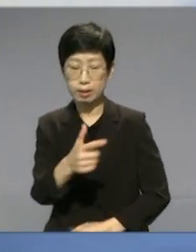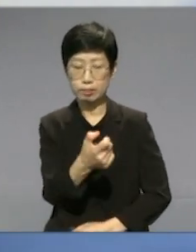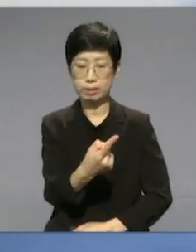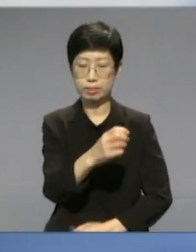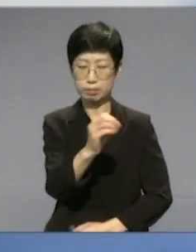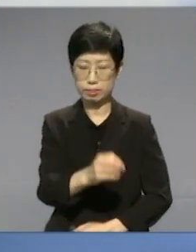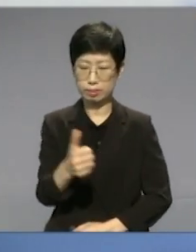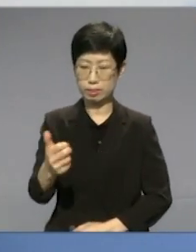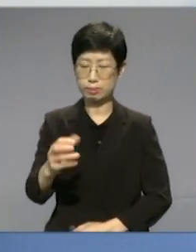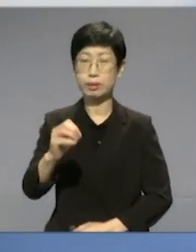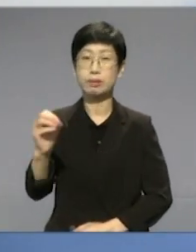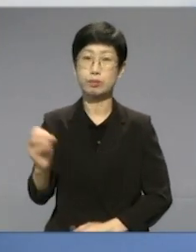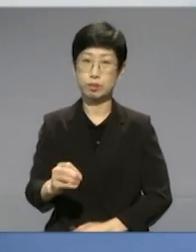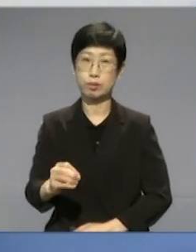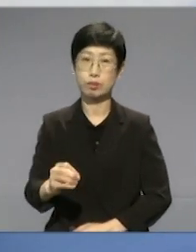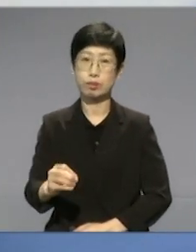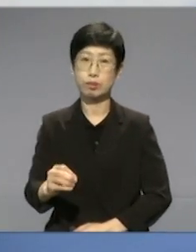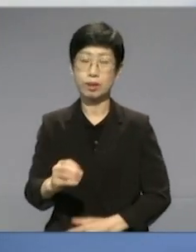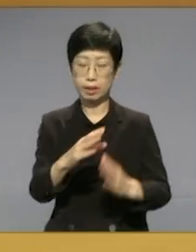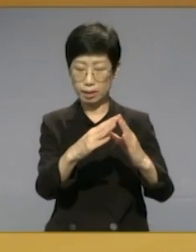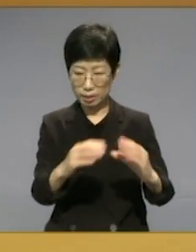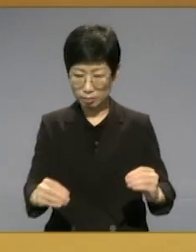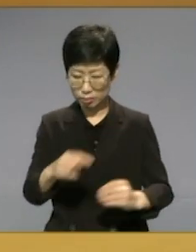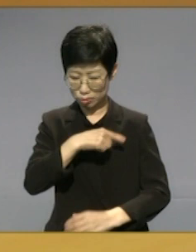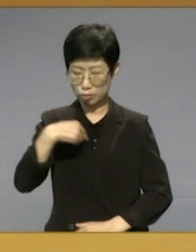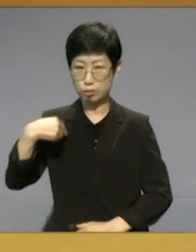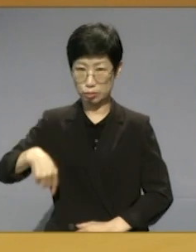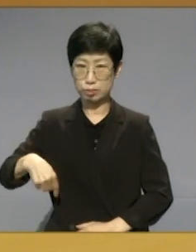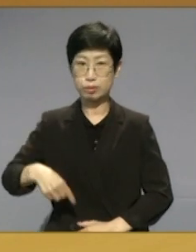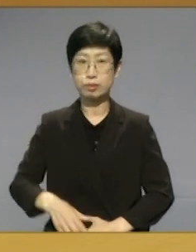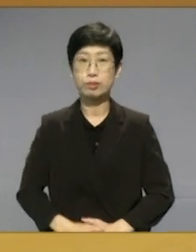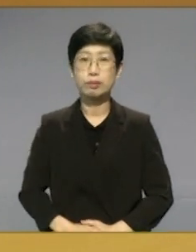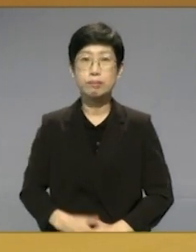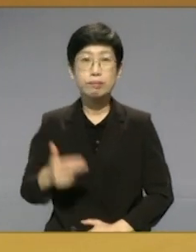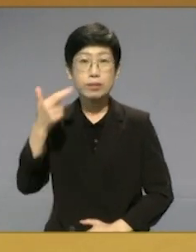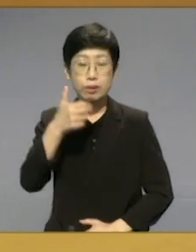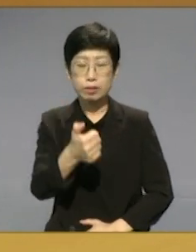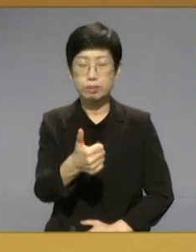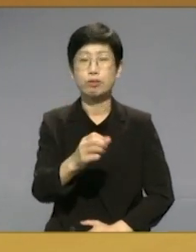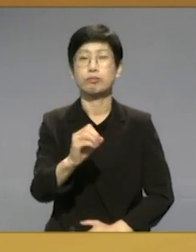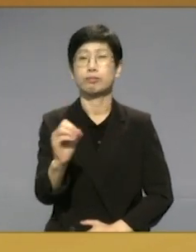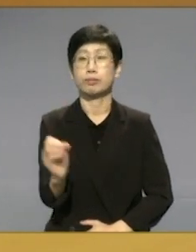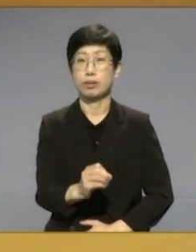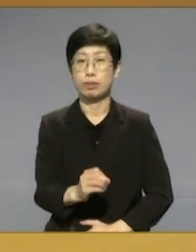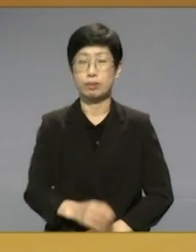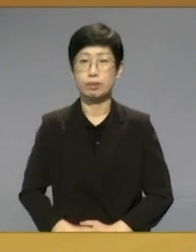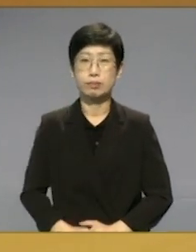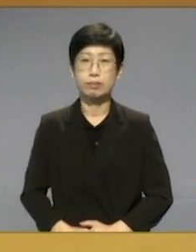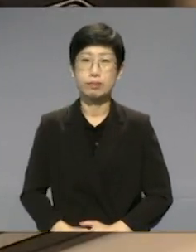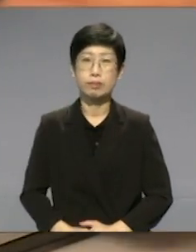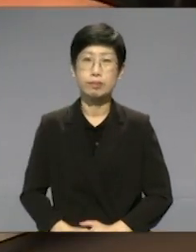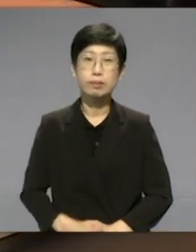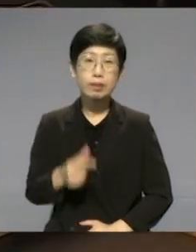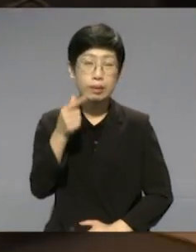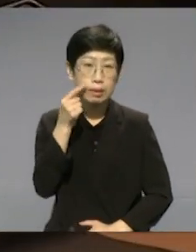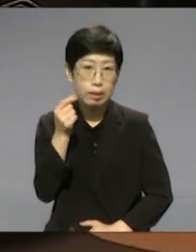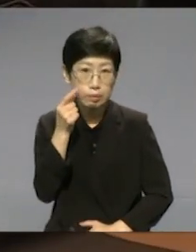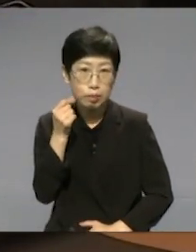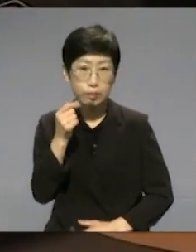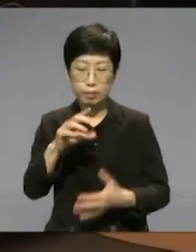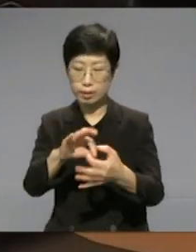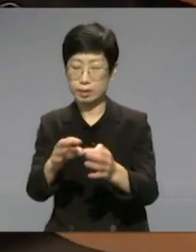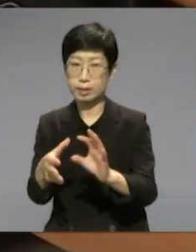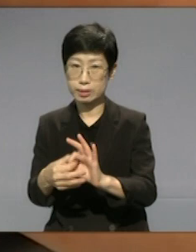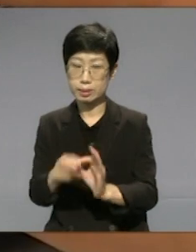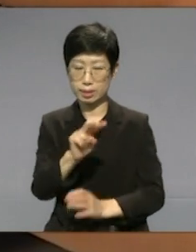61%와 58%를 보인 이집트와 중국이 차지했으며 미국은 55% 비교적 하위권인 일본과